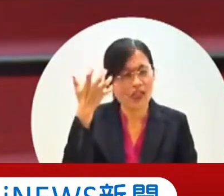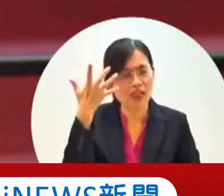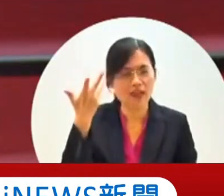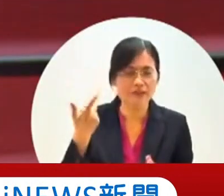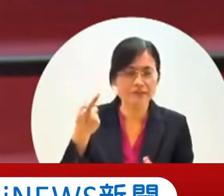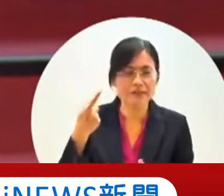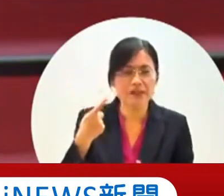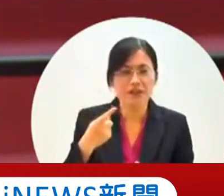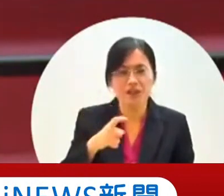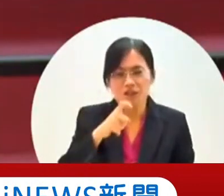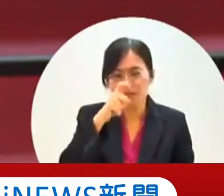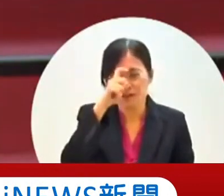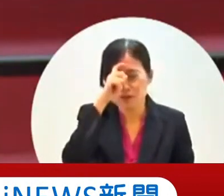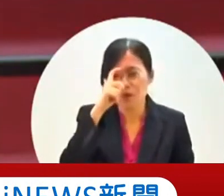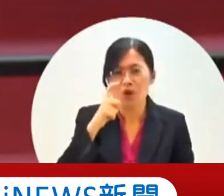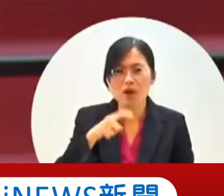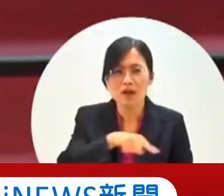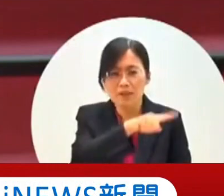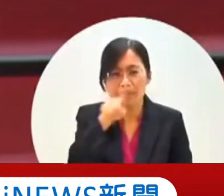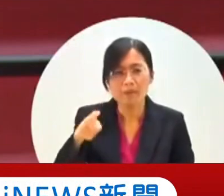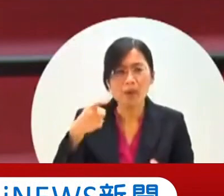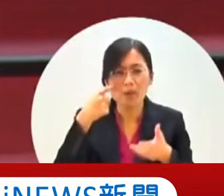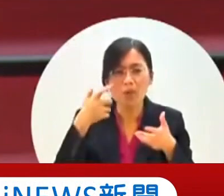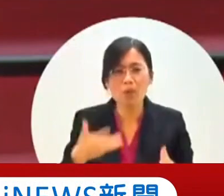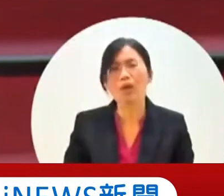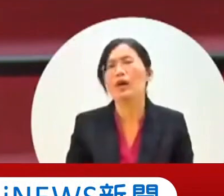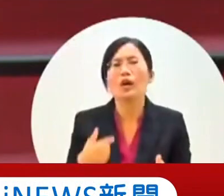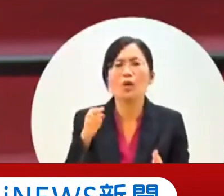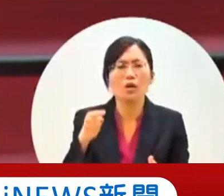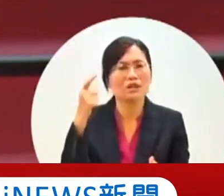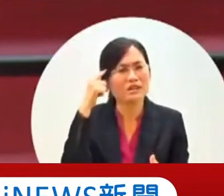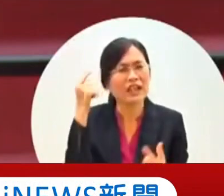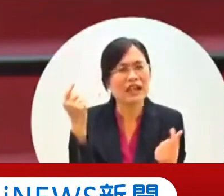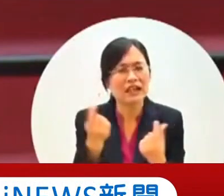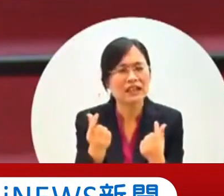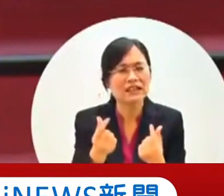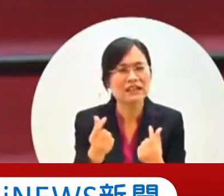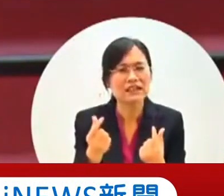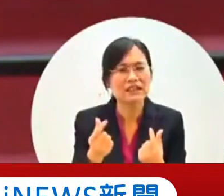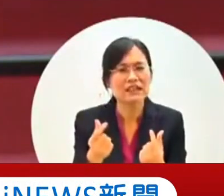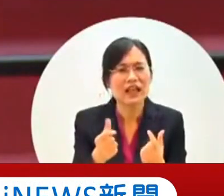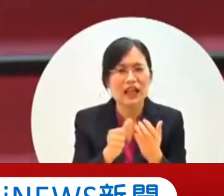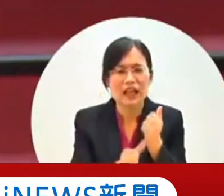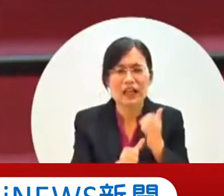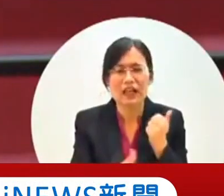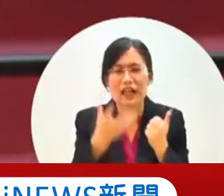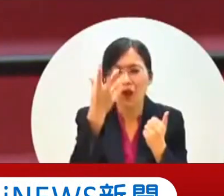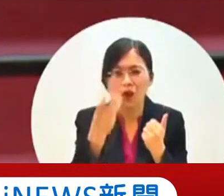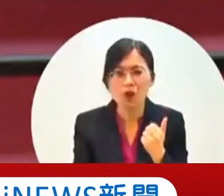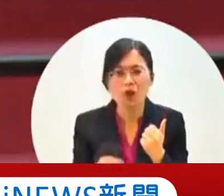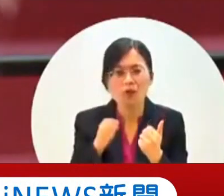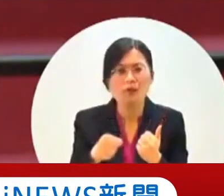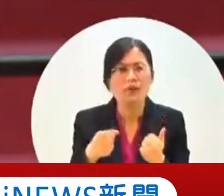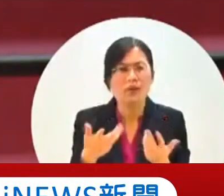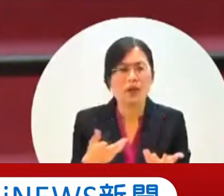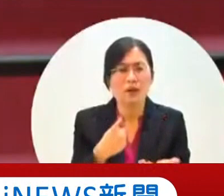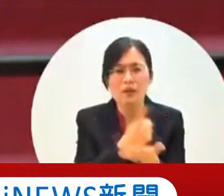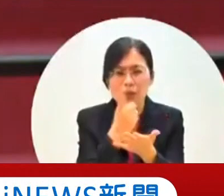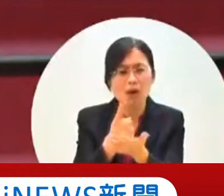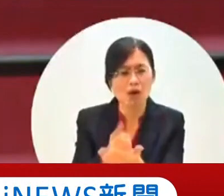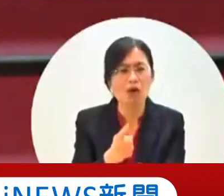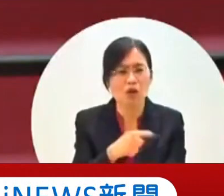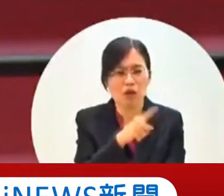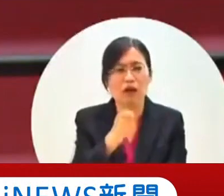因为台湾的少子化问题其实跟水煮青蛙一样，大家都觉得很重要，每个人都说很重